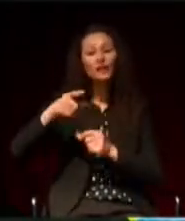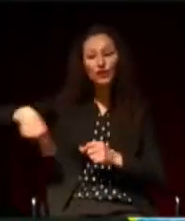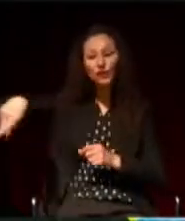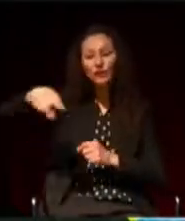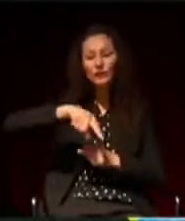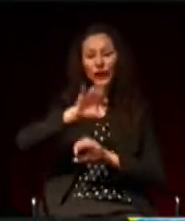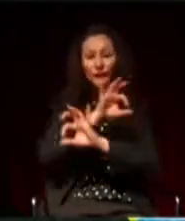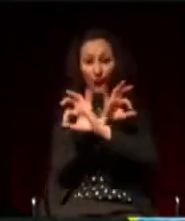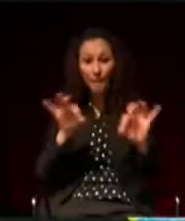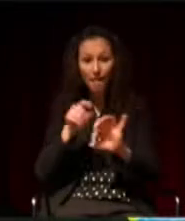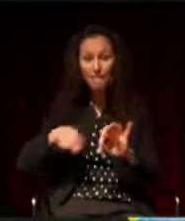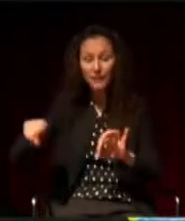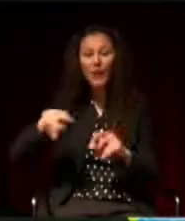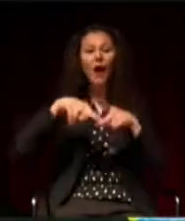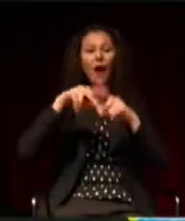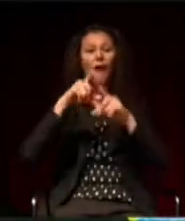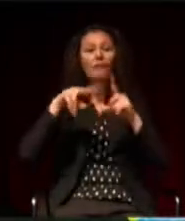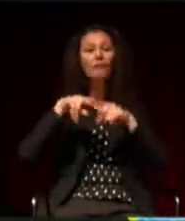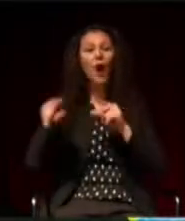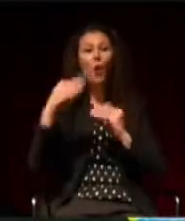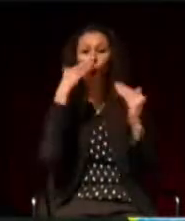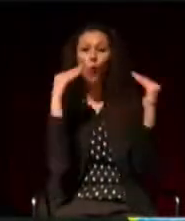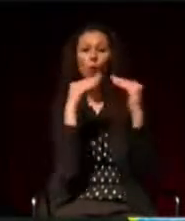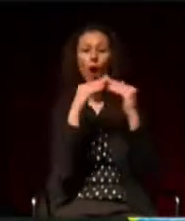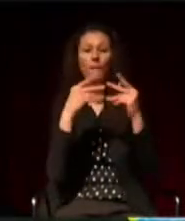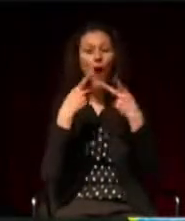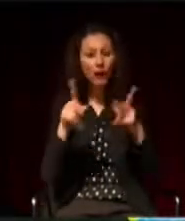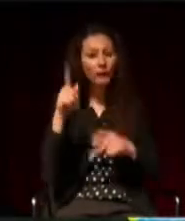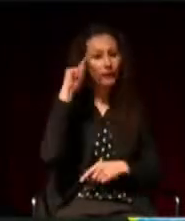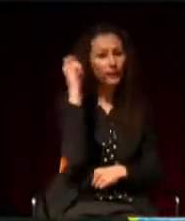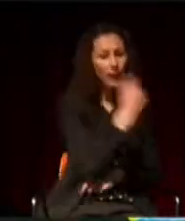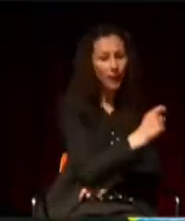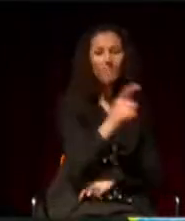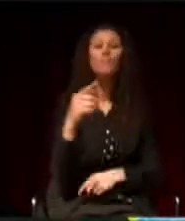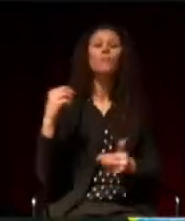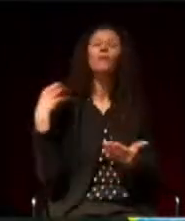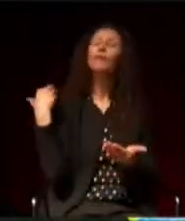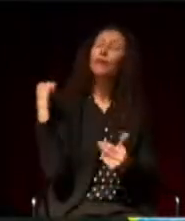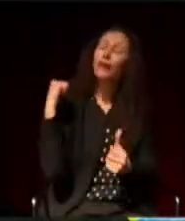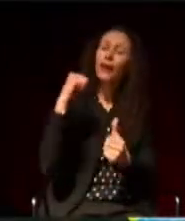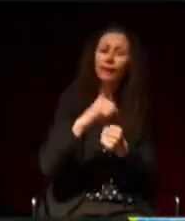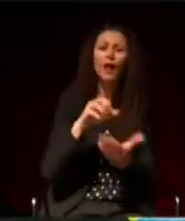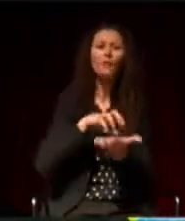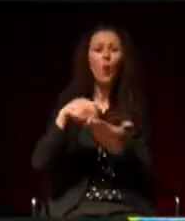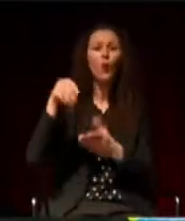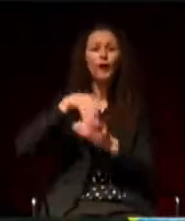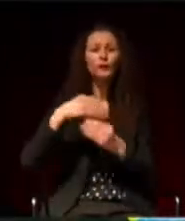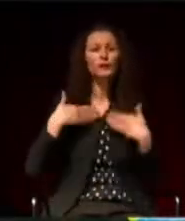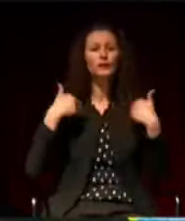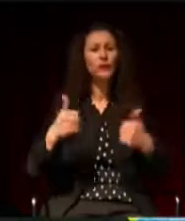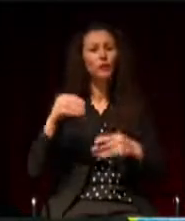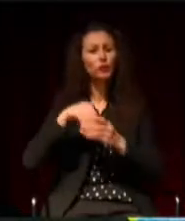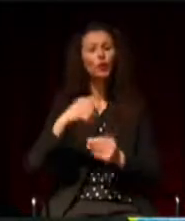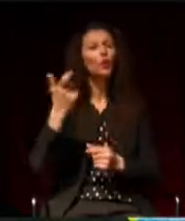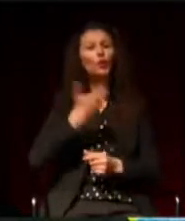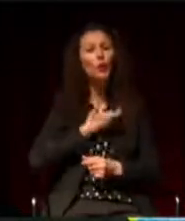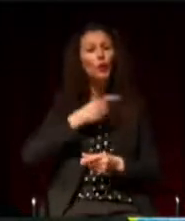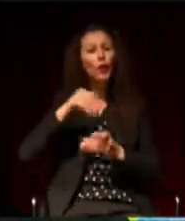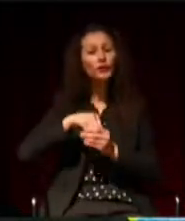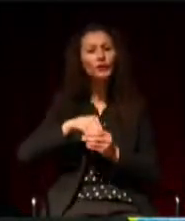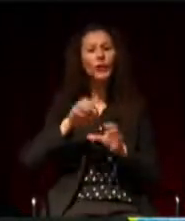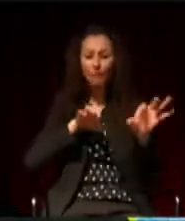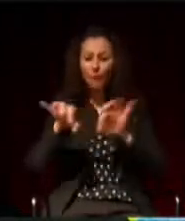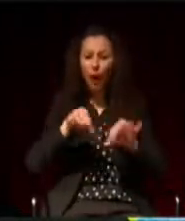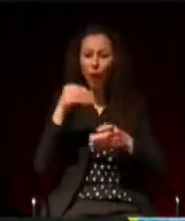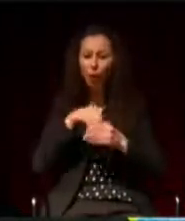tamamının muvafakati ile ada bütününde uygulama yapılması talep edilmesi halinde bölgenin yeniden düzenlenerek sağlıklaştırılması amacıyla yürürlükteki imar planında